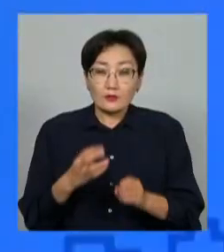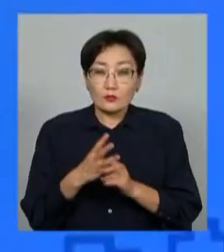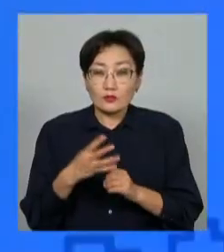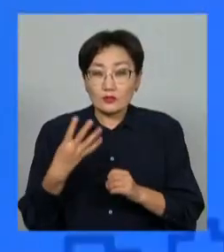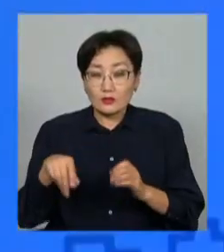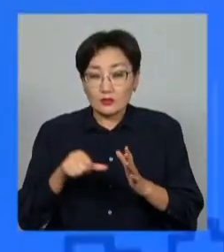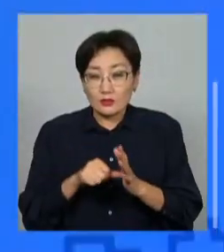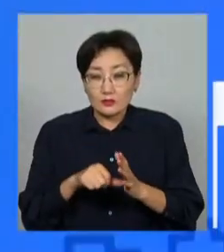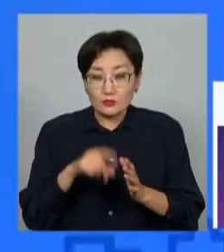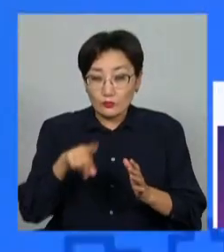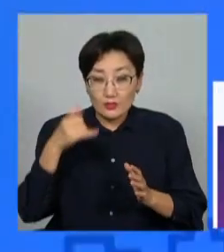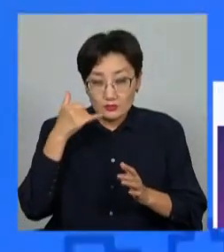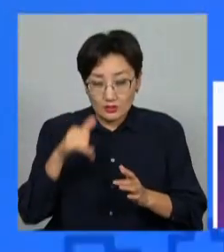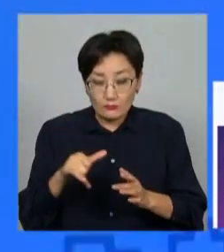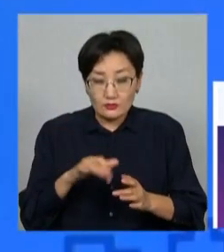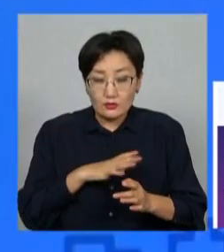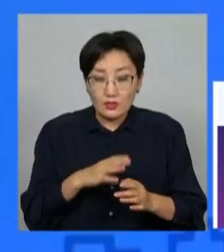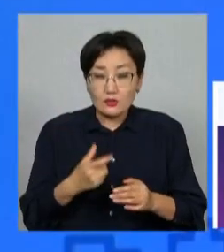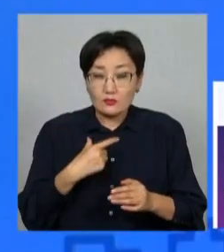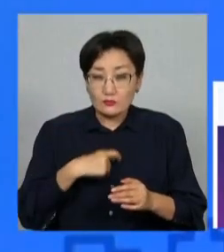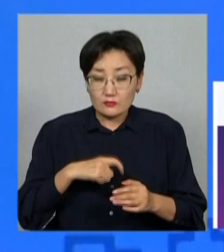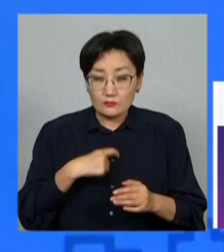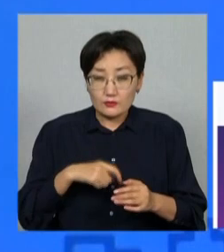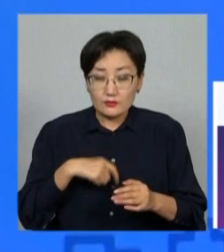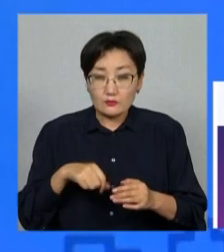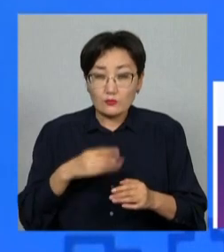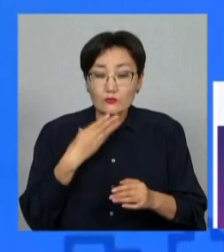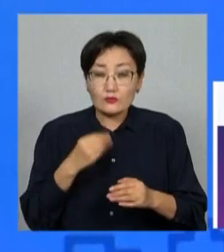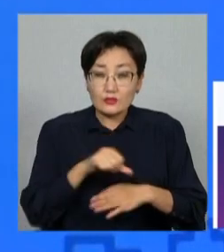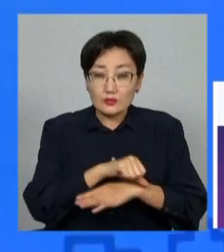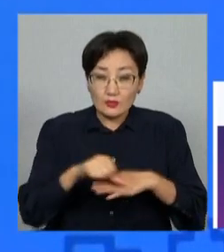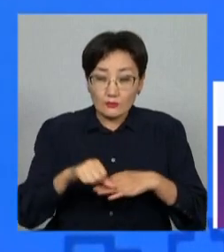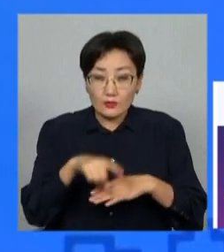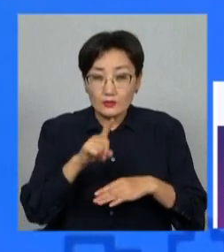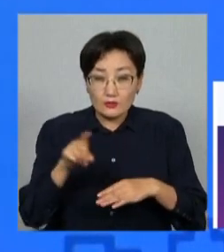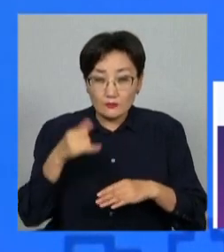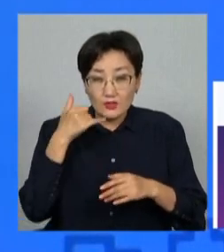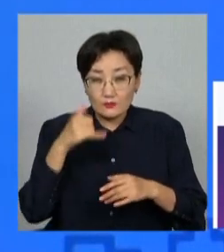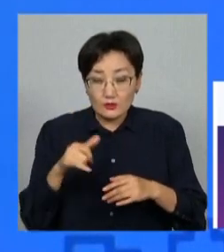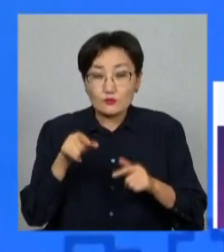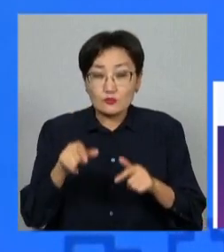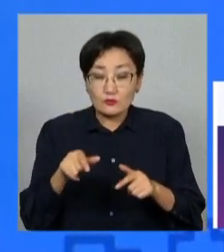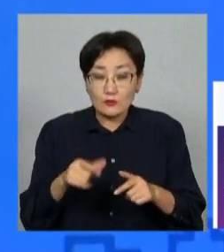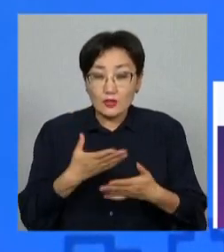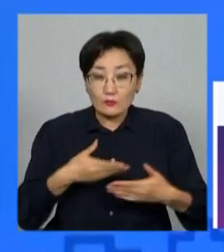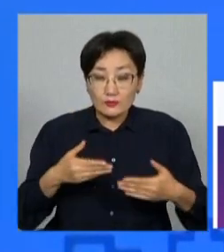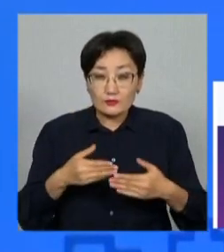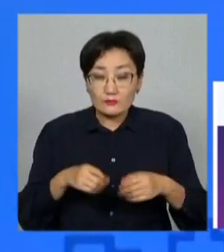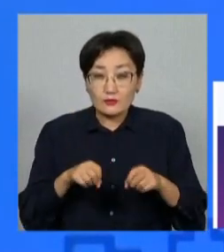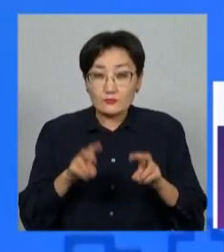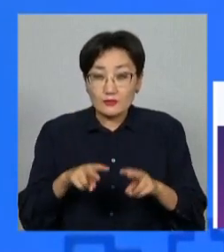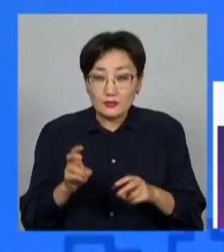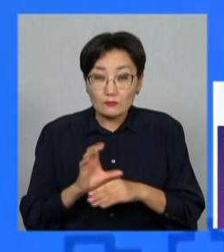14:46-ға телефон шалса, өзін мекен жайымен өзін телефонын хабарласа, сол жерге біз сұхбатшын жібере